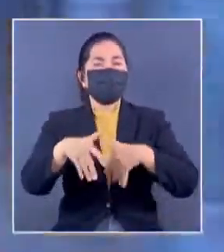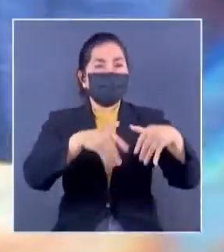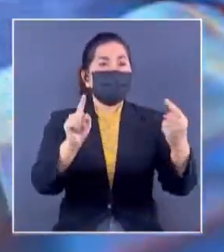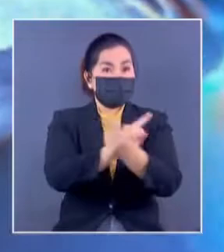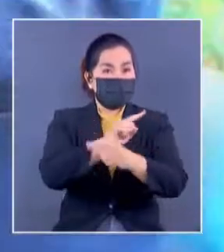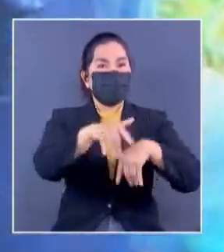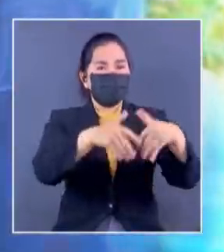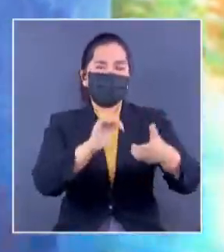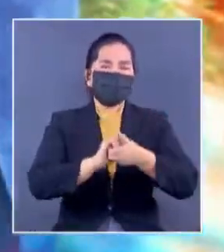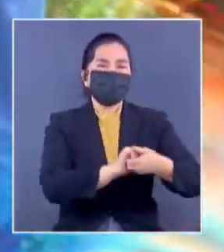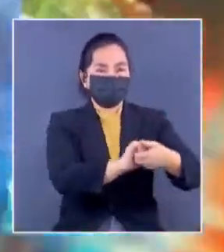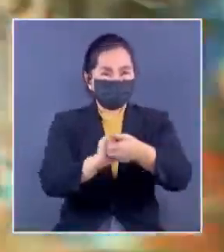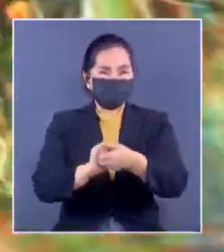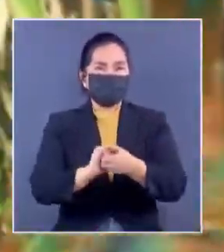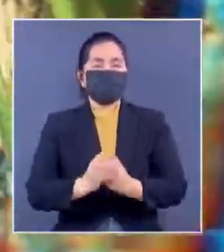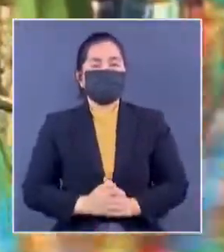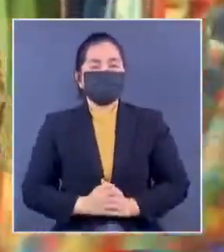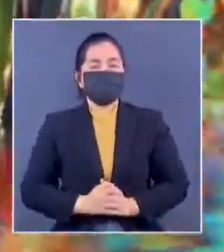ม